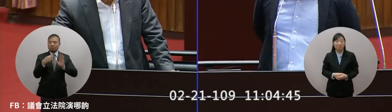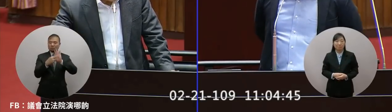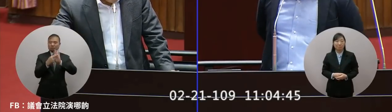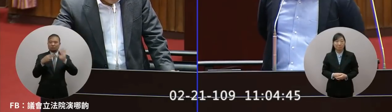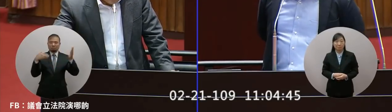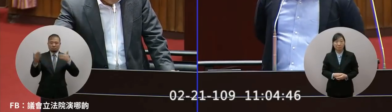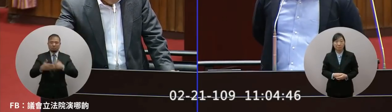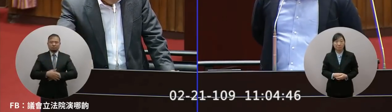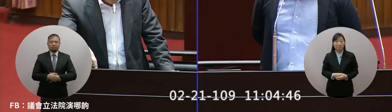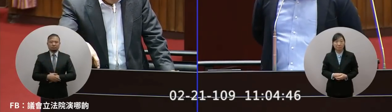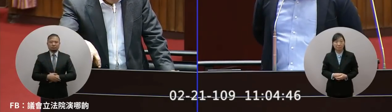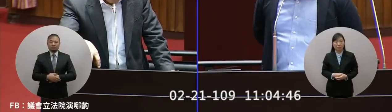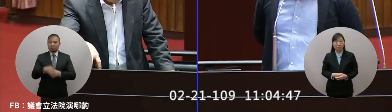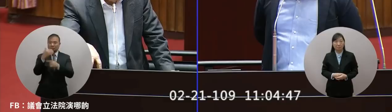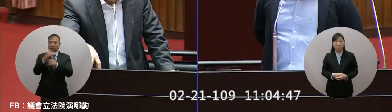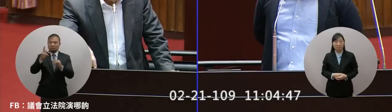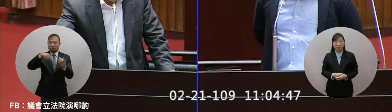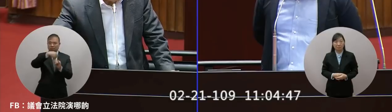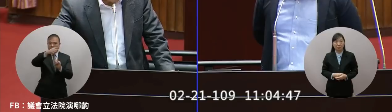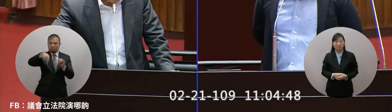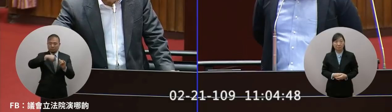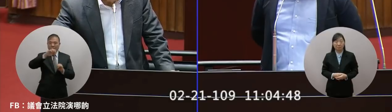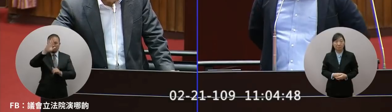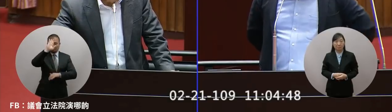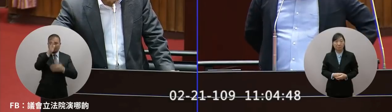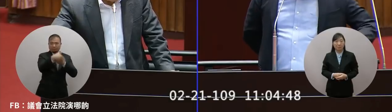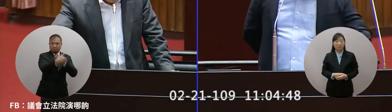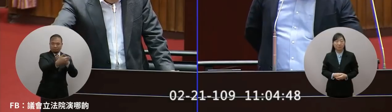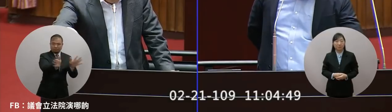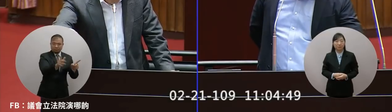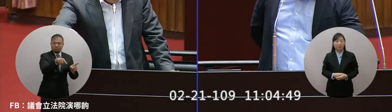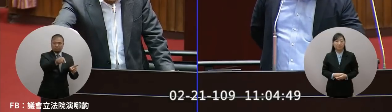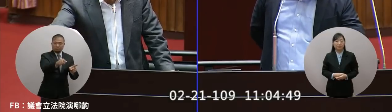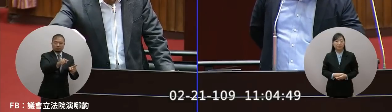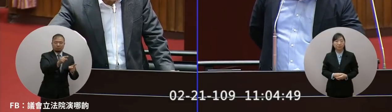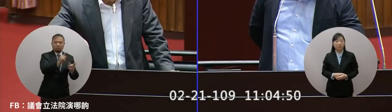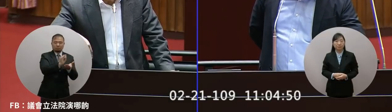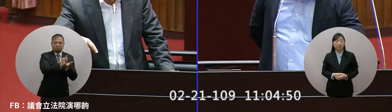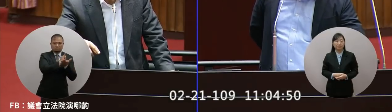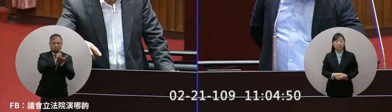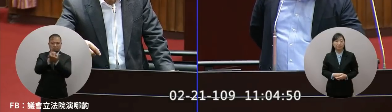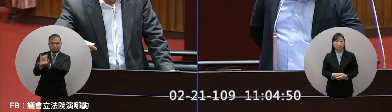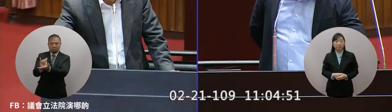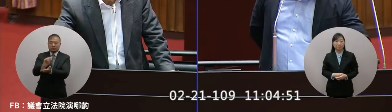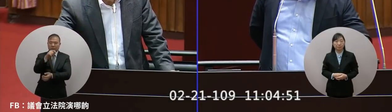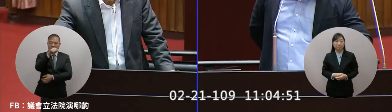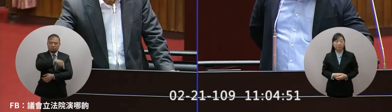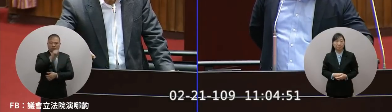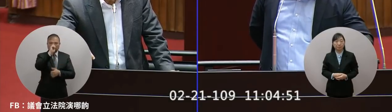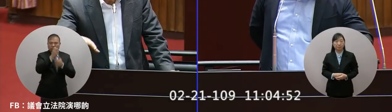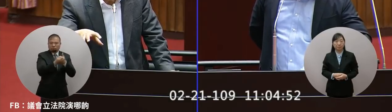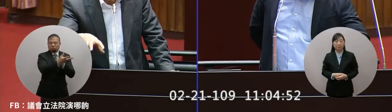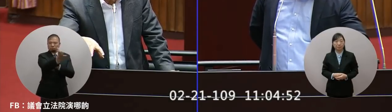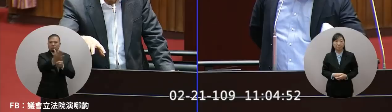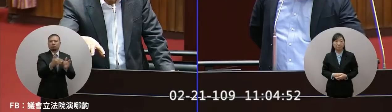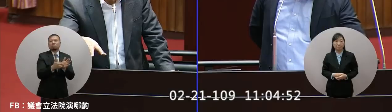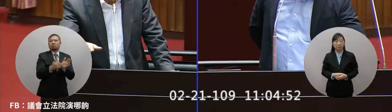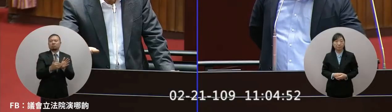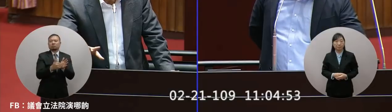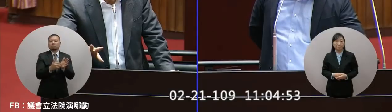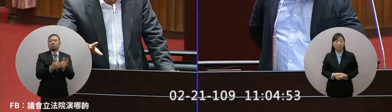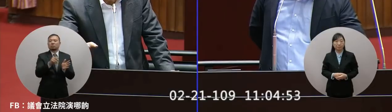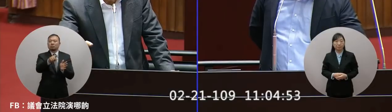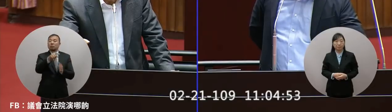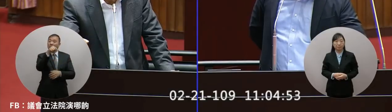哈，这遗体从这样的一个病房移出的时候，那病房本身是一个污染区，所以在污染区